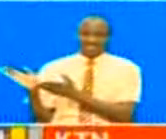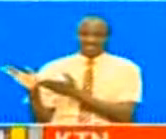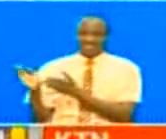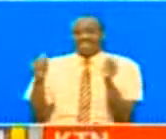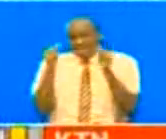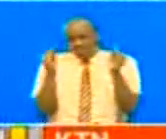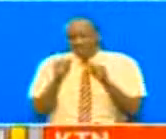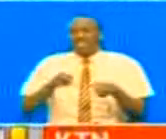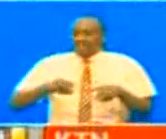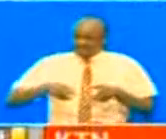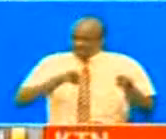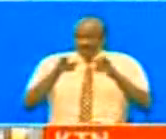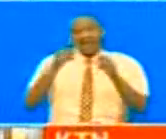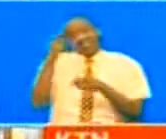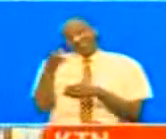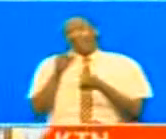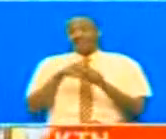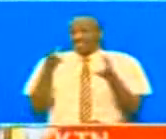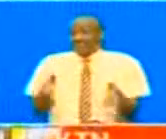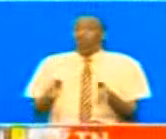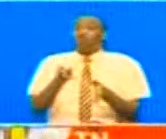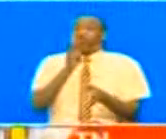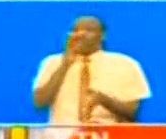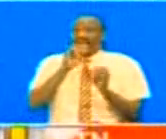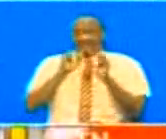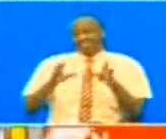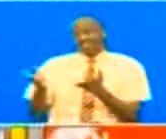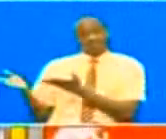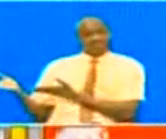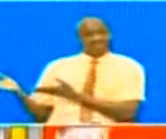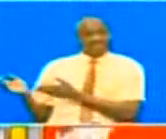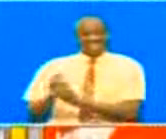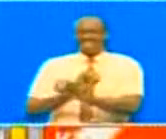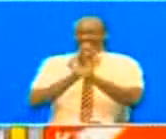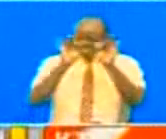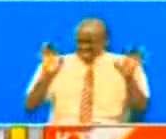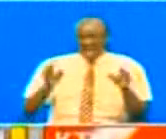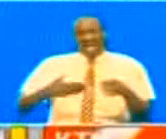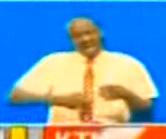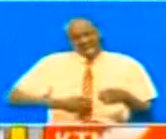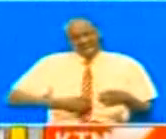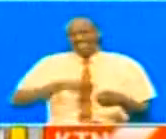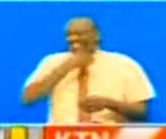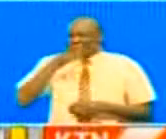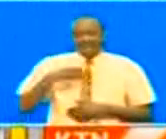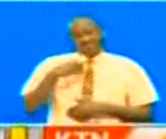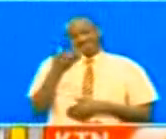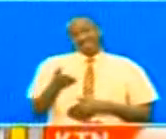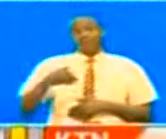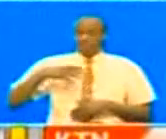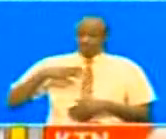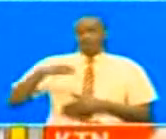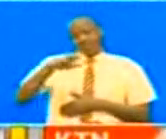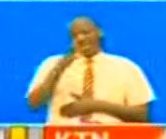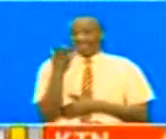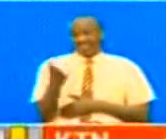yanastahili kutiririka hadi chini, lakini kama unavyoona kumekauka, ishara tosha ya namna mahangaiko yamewakabili wakazi